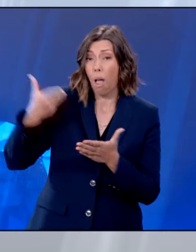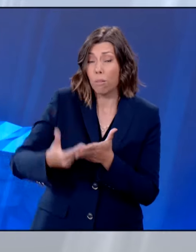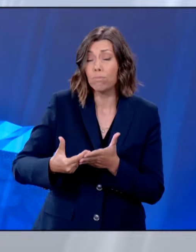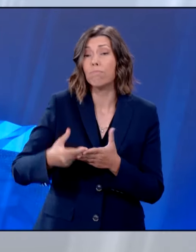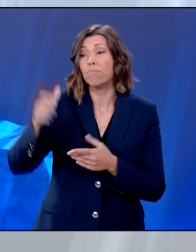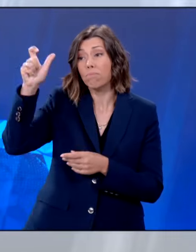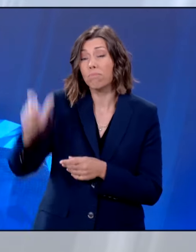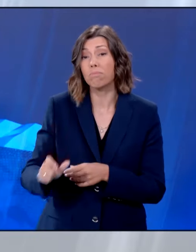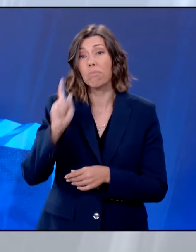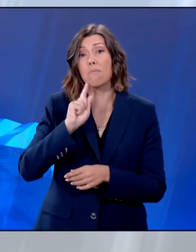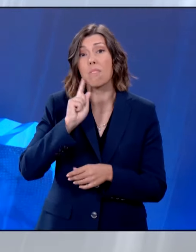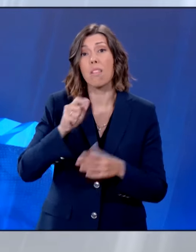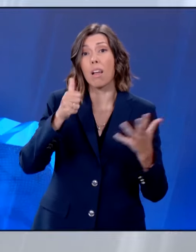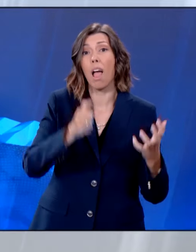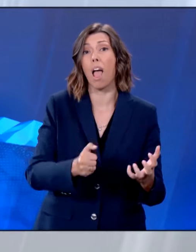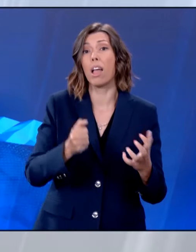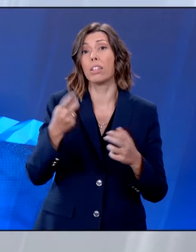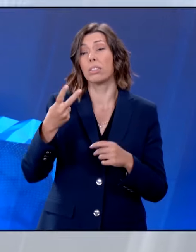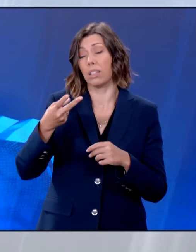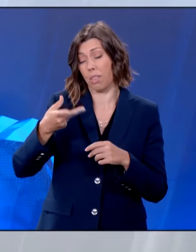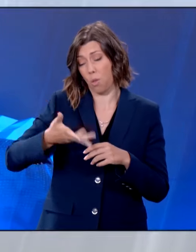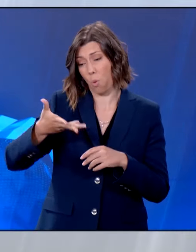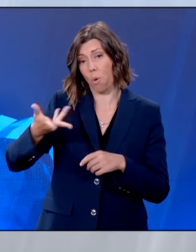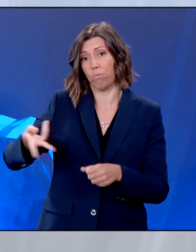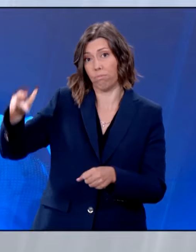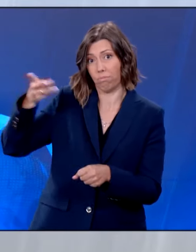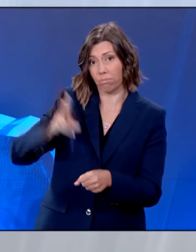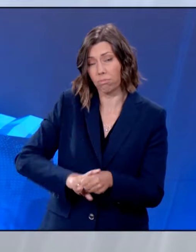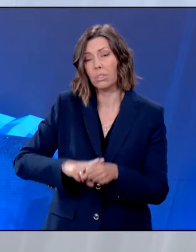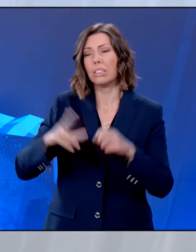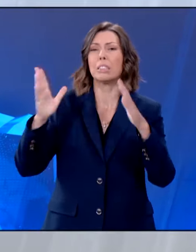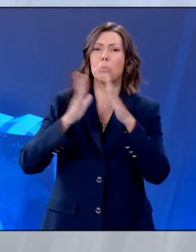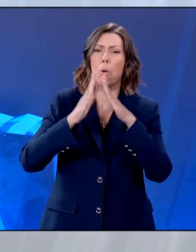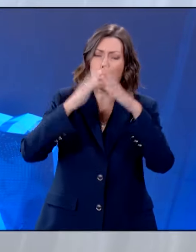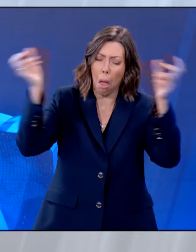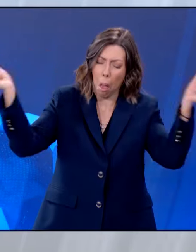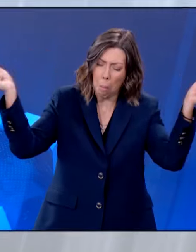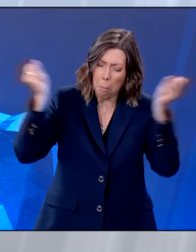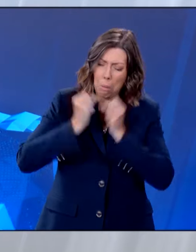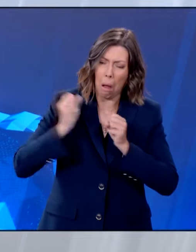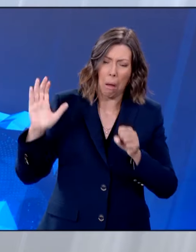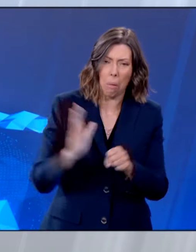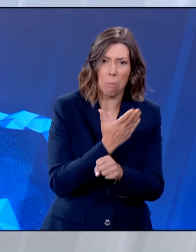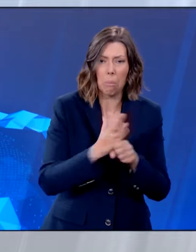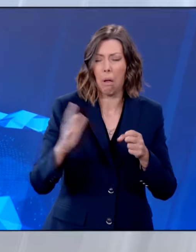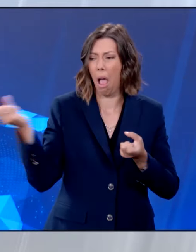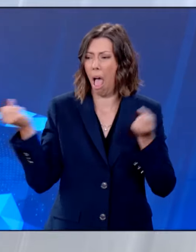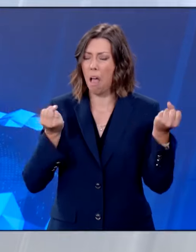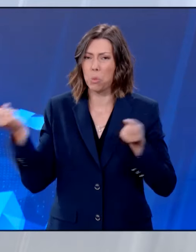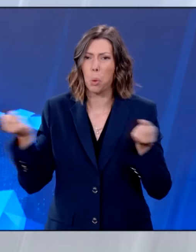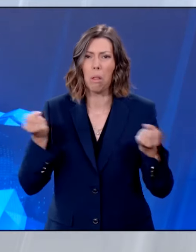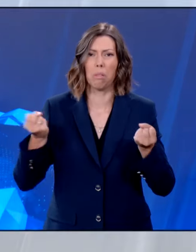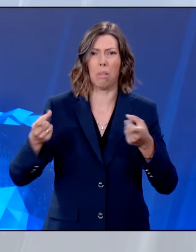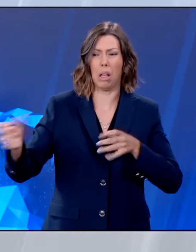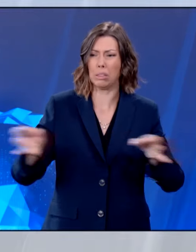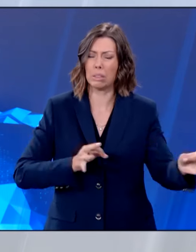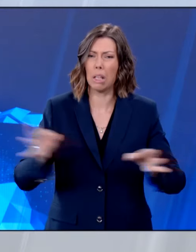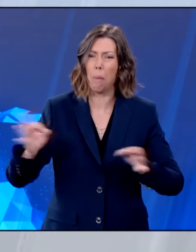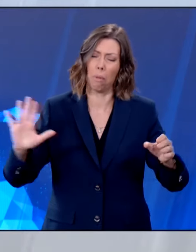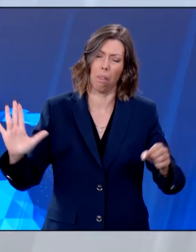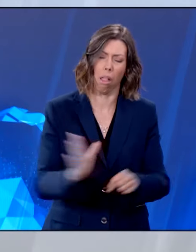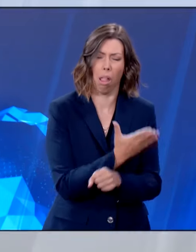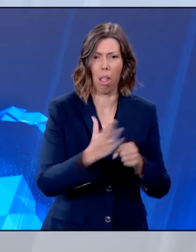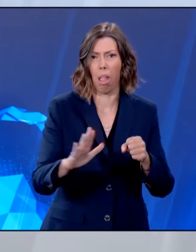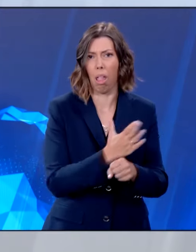από 80.000 στρέμματα καμένα, σπίτια και αυτοκίνητα κατεστραμμένα. Αυτός είναι ο τραγικός απολογισμός της πύρινης Λέλαπας